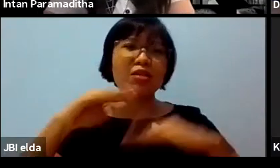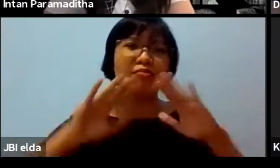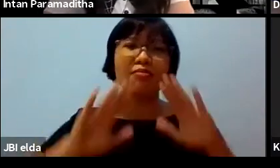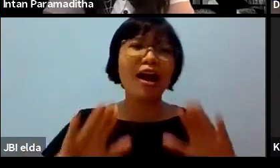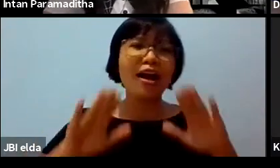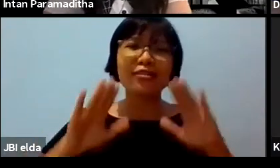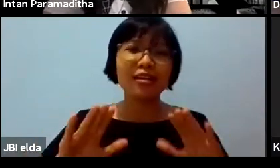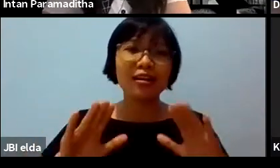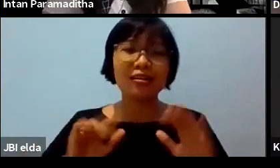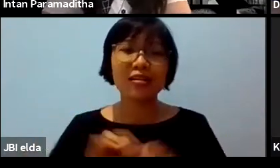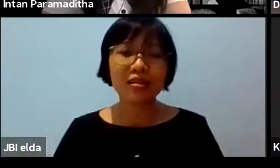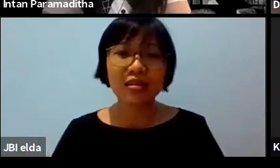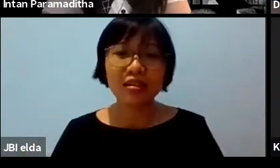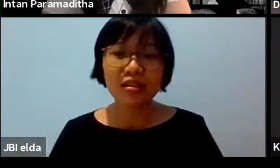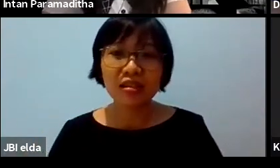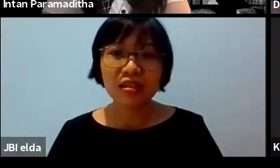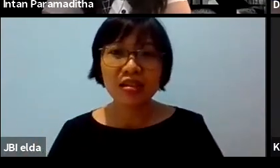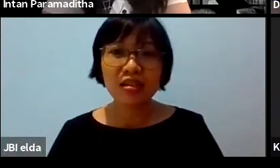lebih